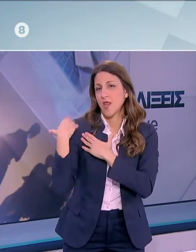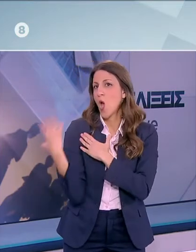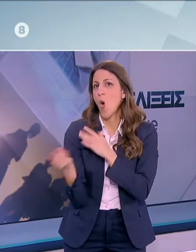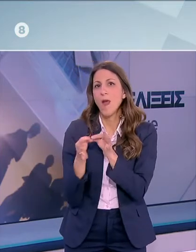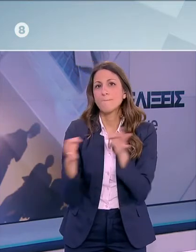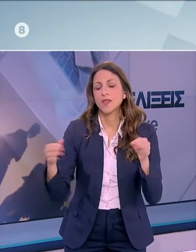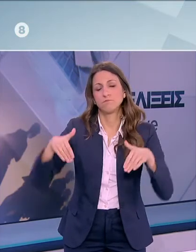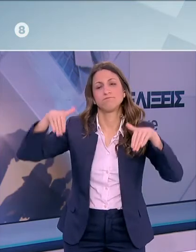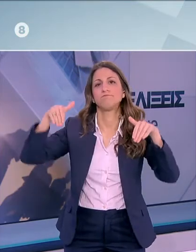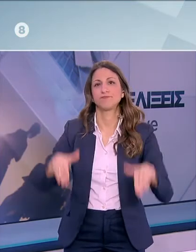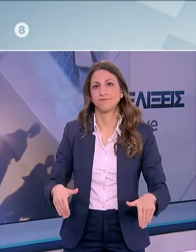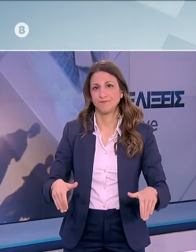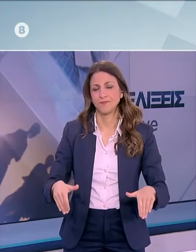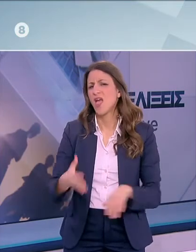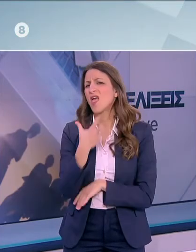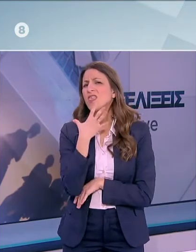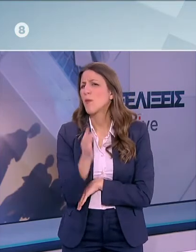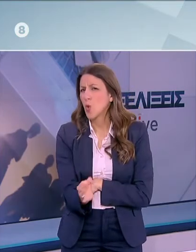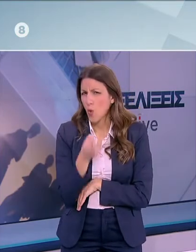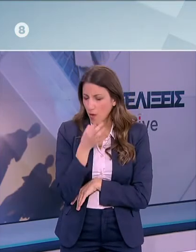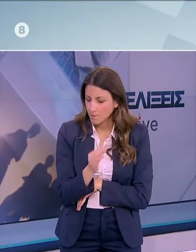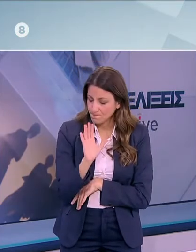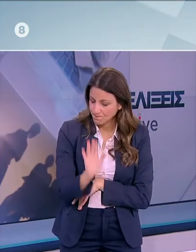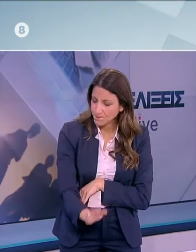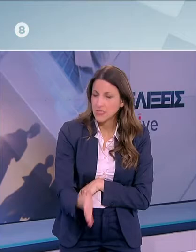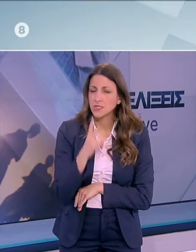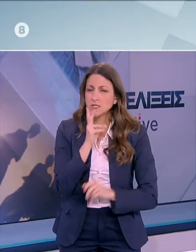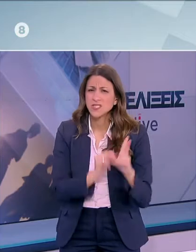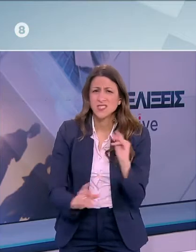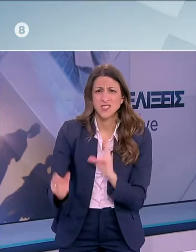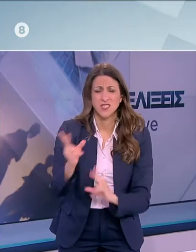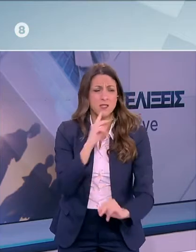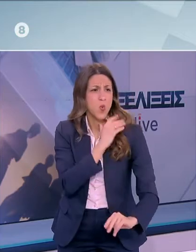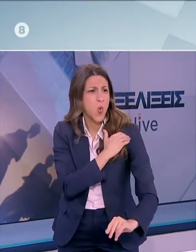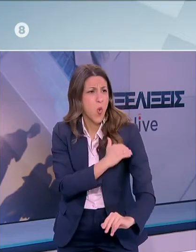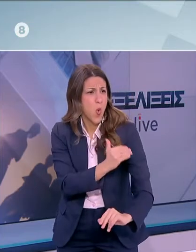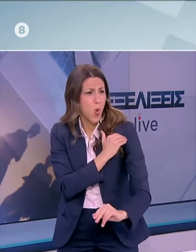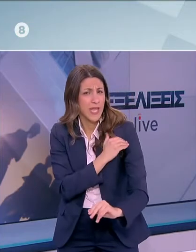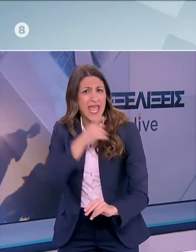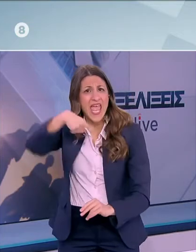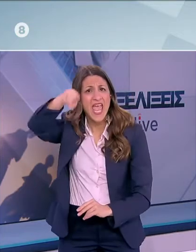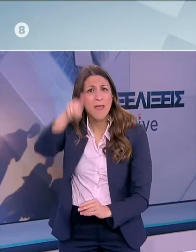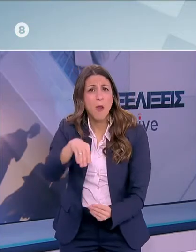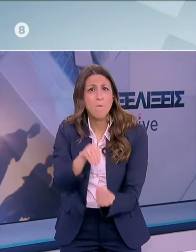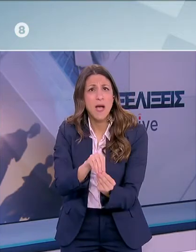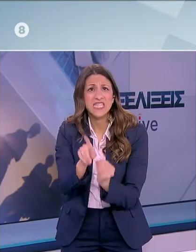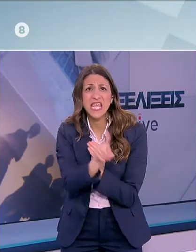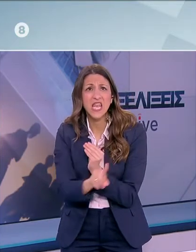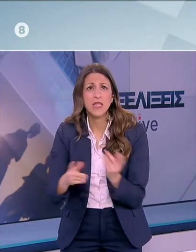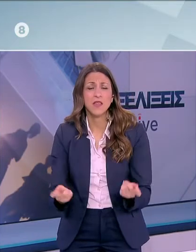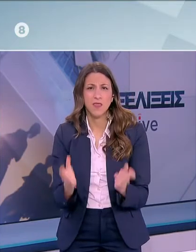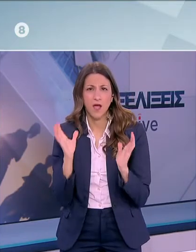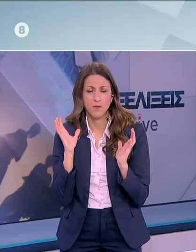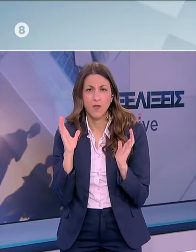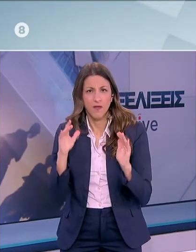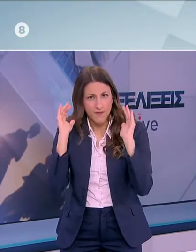μέτρα. Και το λέω αυτό γιατί γίνεται πολλή συζήτηση και φτάνουν πολλά ερωτήματα για το τι ισχύει την ημέρα του Πάσχα. Ισχύει ό,τι και τις